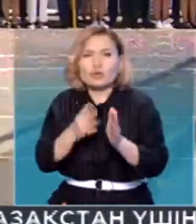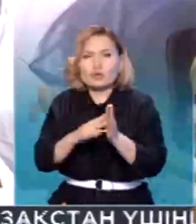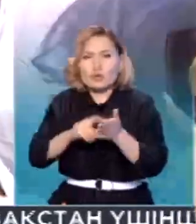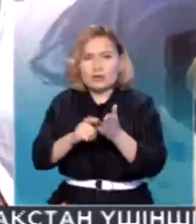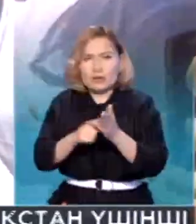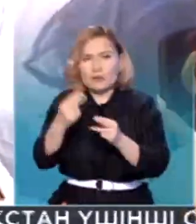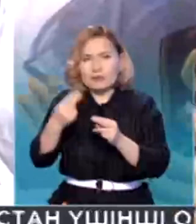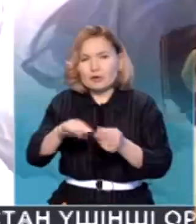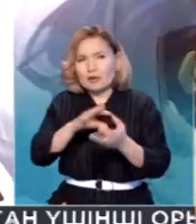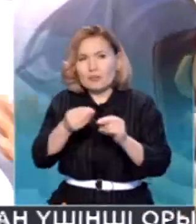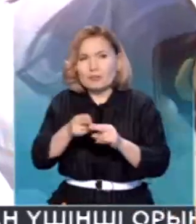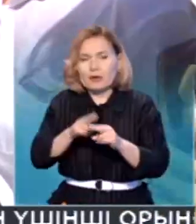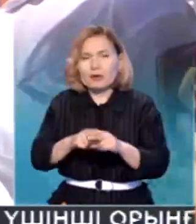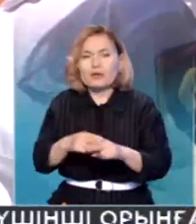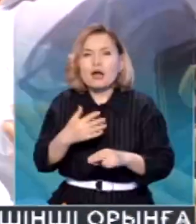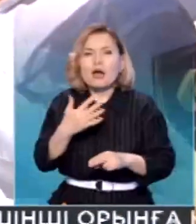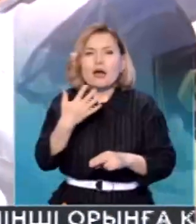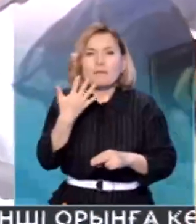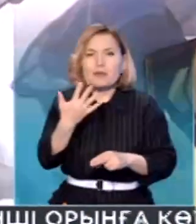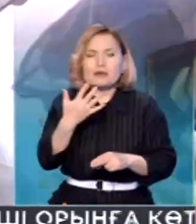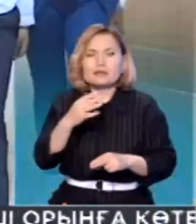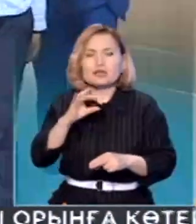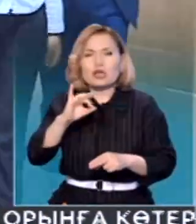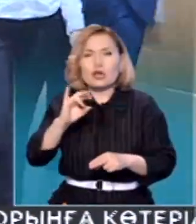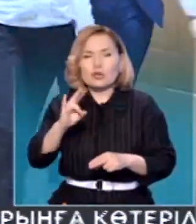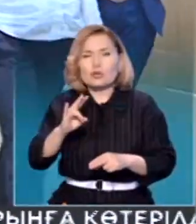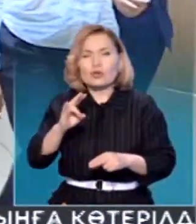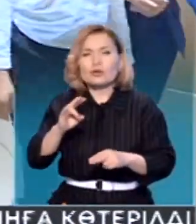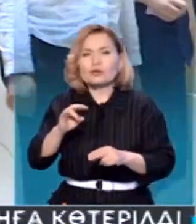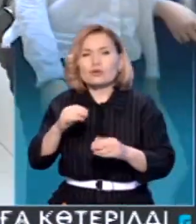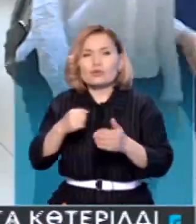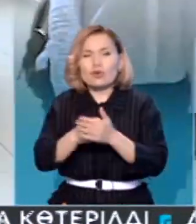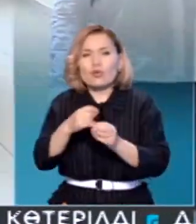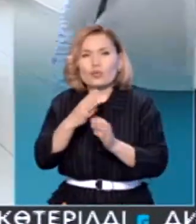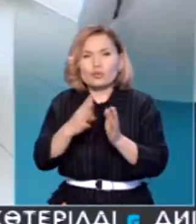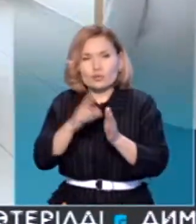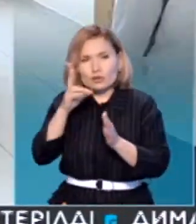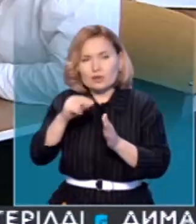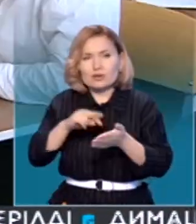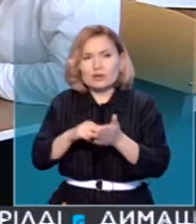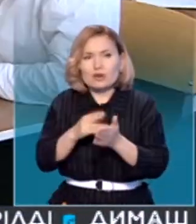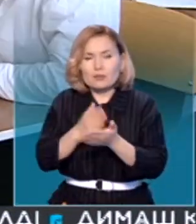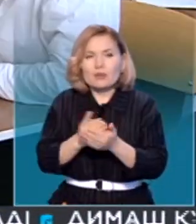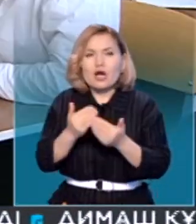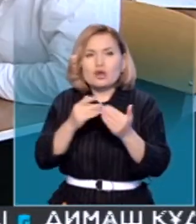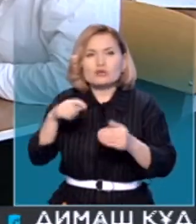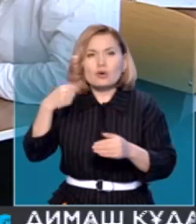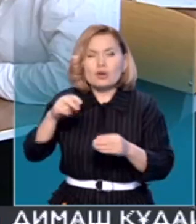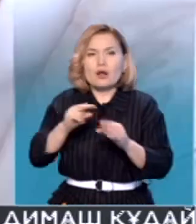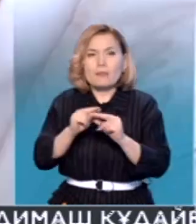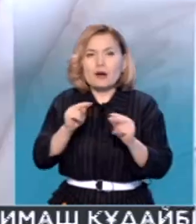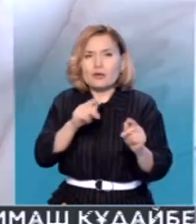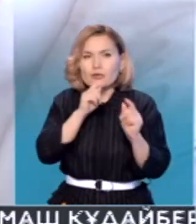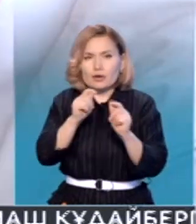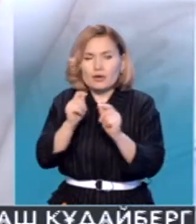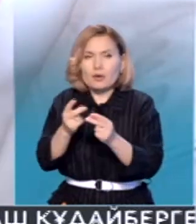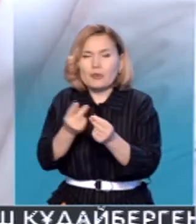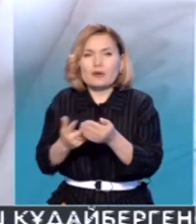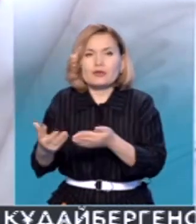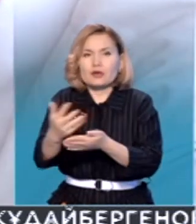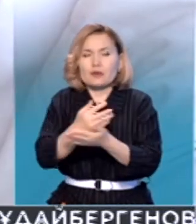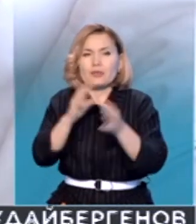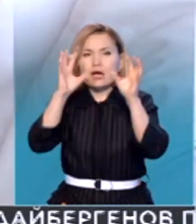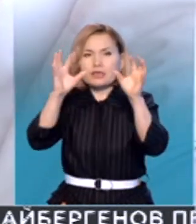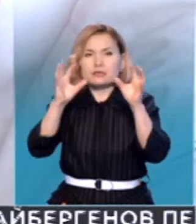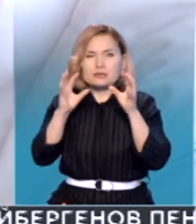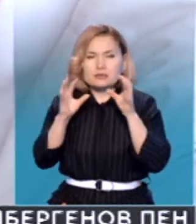мемлекеттік емтихандары маусымның 5-і мен 19-ы аралығына жоспарланған. Министрлік соңғы қоңырауға және мұғалімдерге сыйлыққа ақша жинау